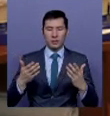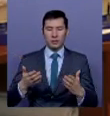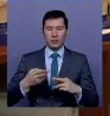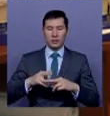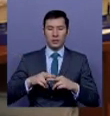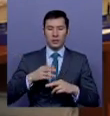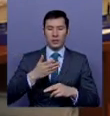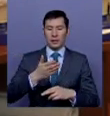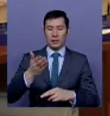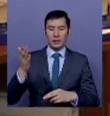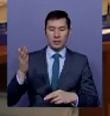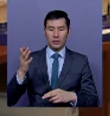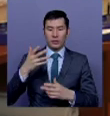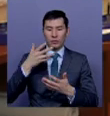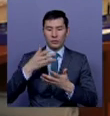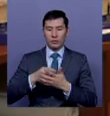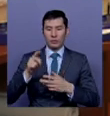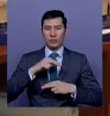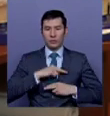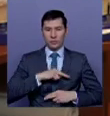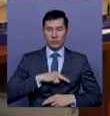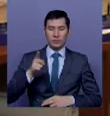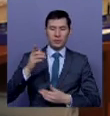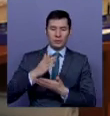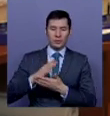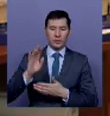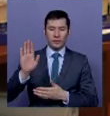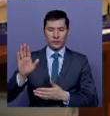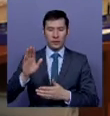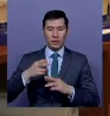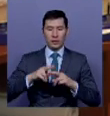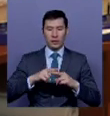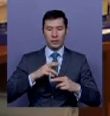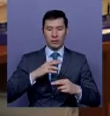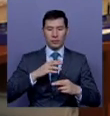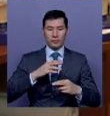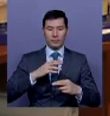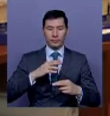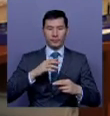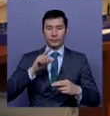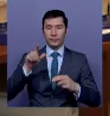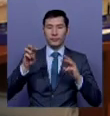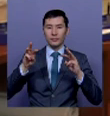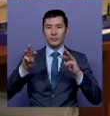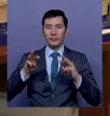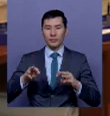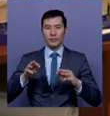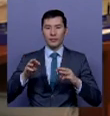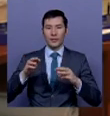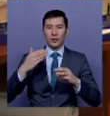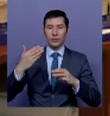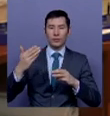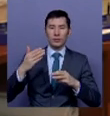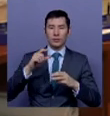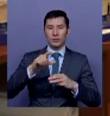олар өздерінің жұмысын істеп жатыр ғой бізге біздің денсаулығымызды сақтап халықтың денсаулығын сақтап қалу үшін соны қысқа